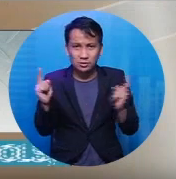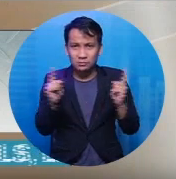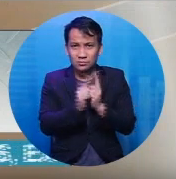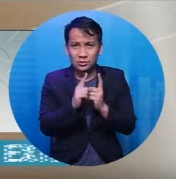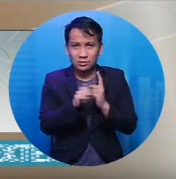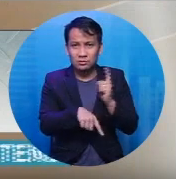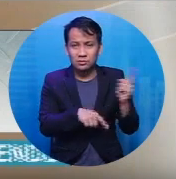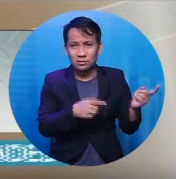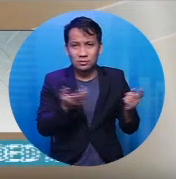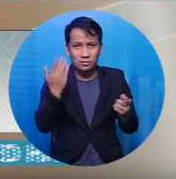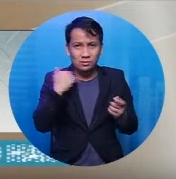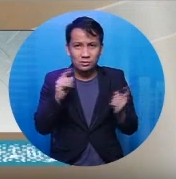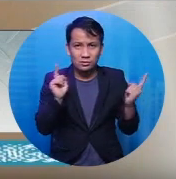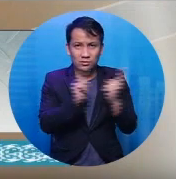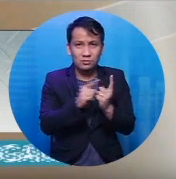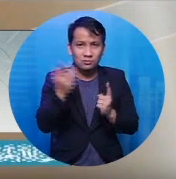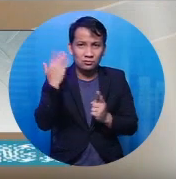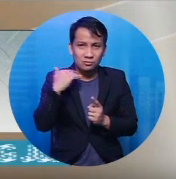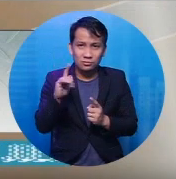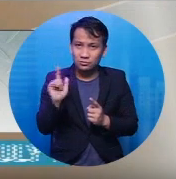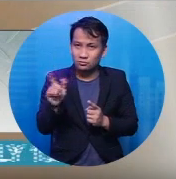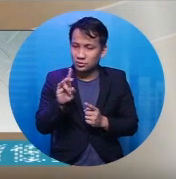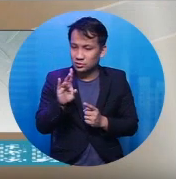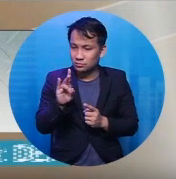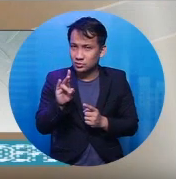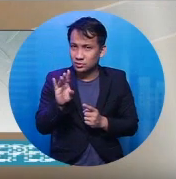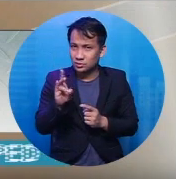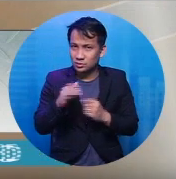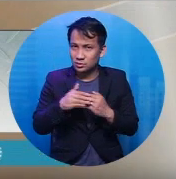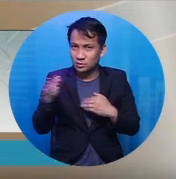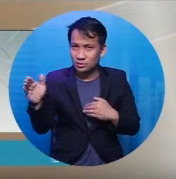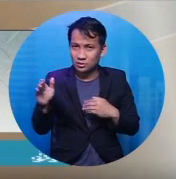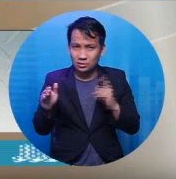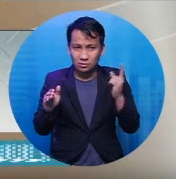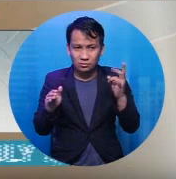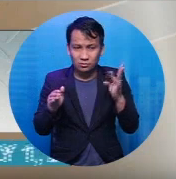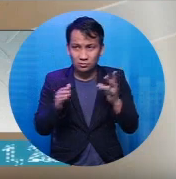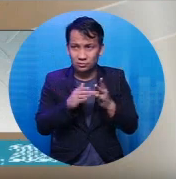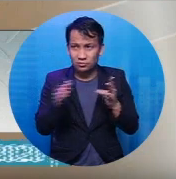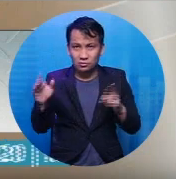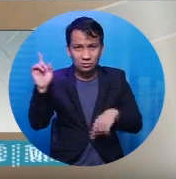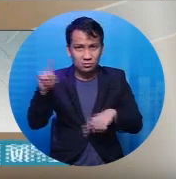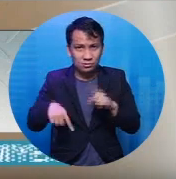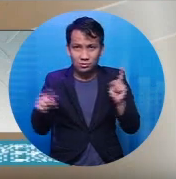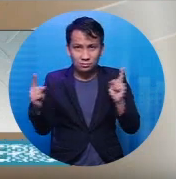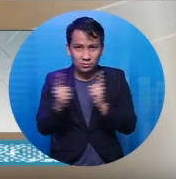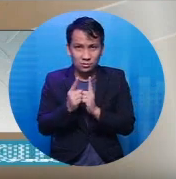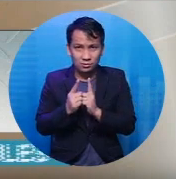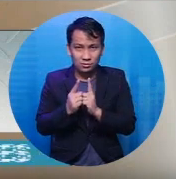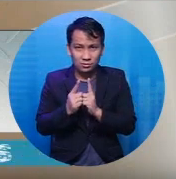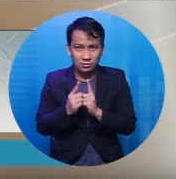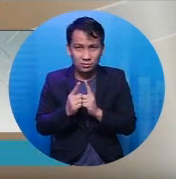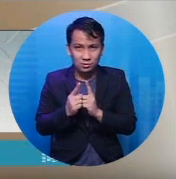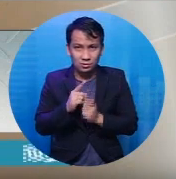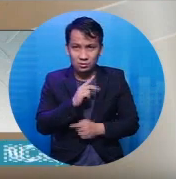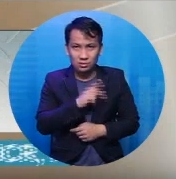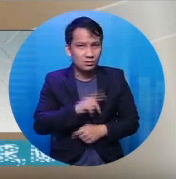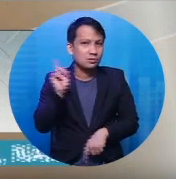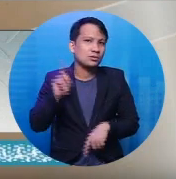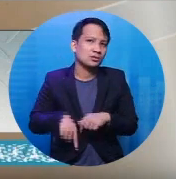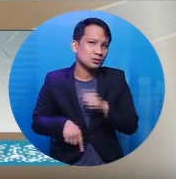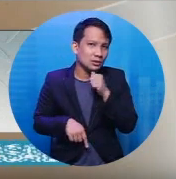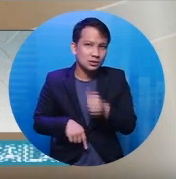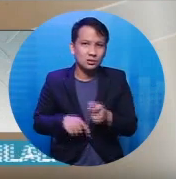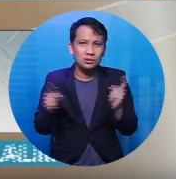sabi mo, 2017 hanggang 2018. Hindi pa kayo nakita in person. Hindi pa, idol.